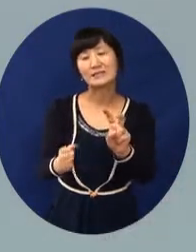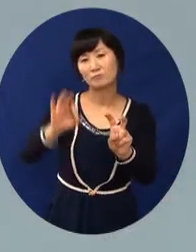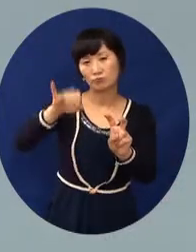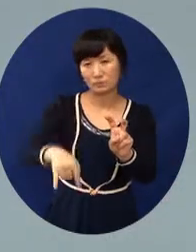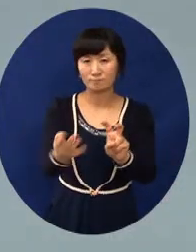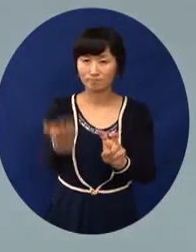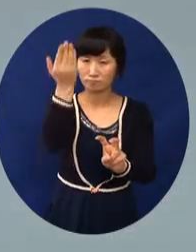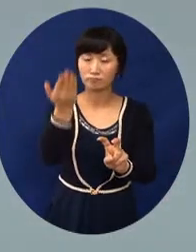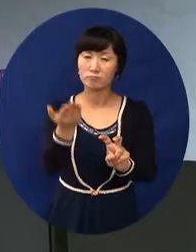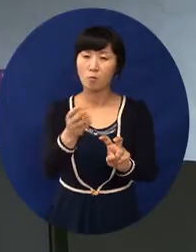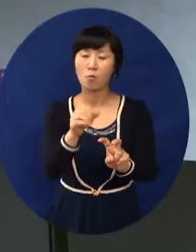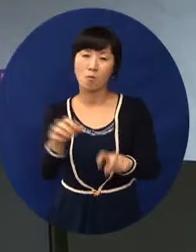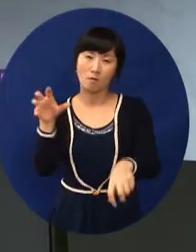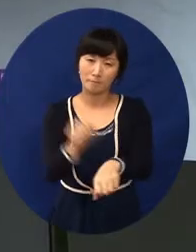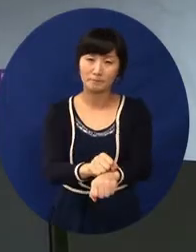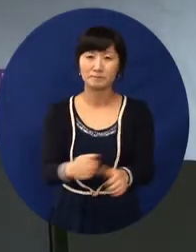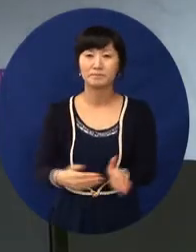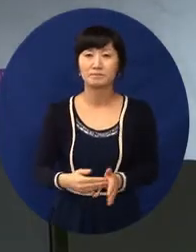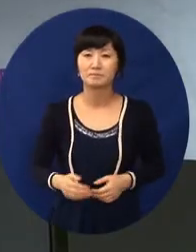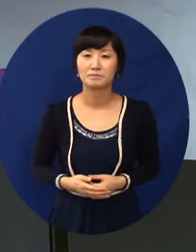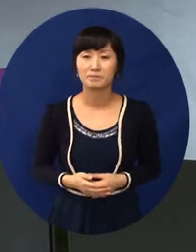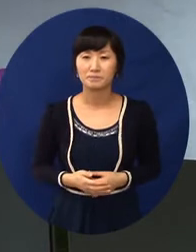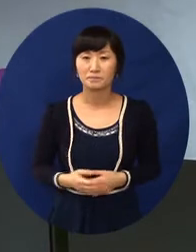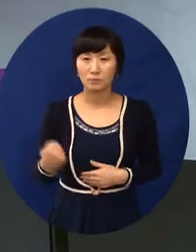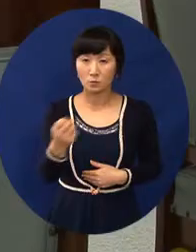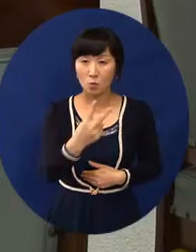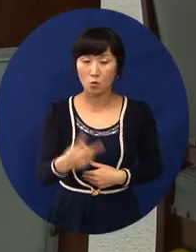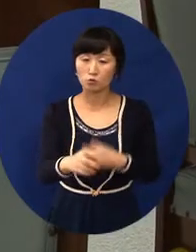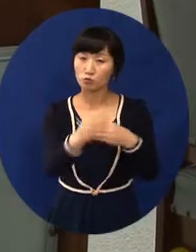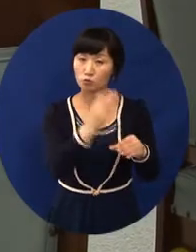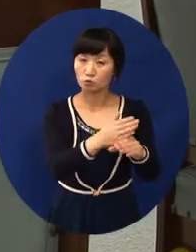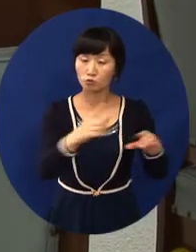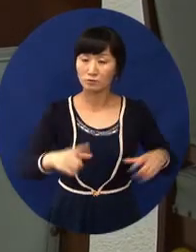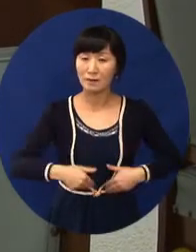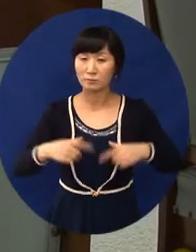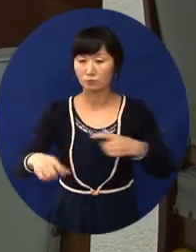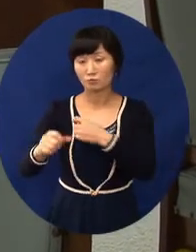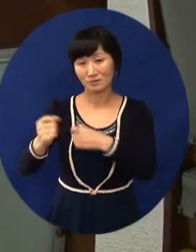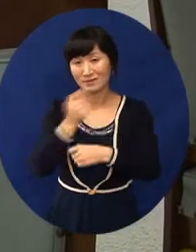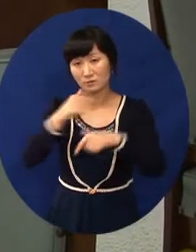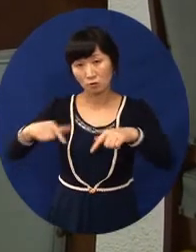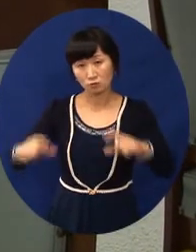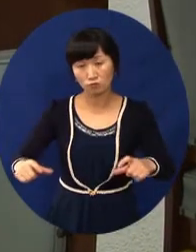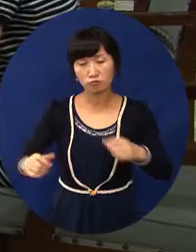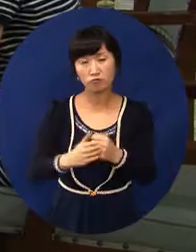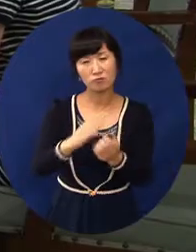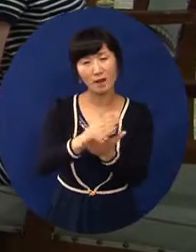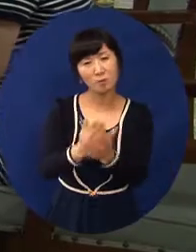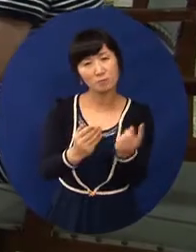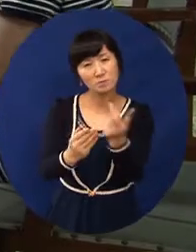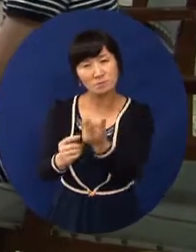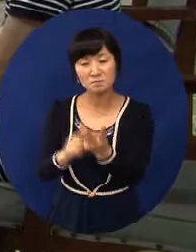안에 랭크되는 등 크게 선전했습니다. 이 밖에 중구와 남구, 달서구도 각각 일부